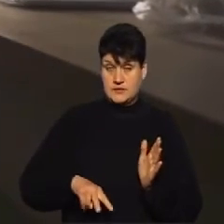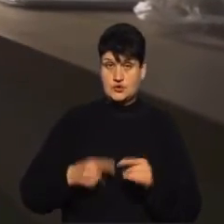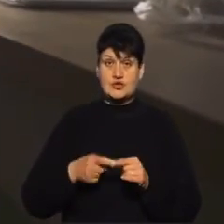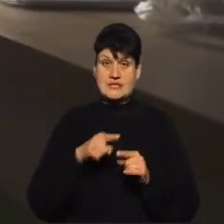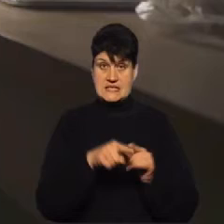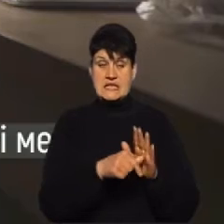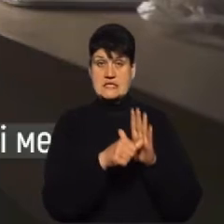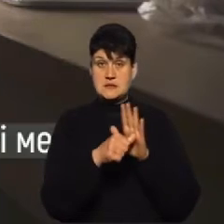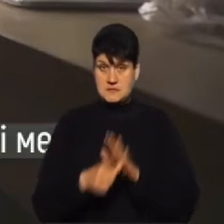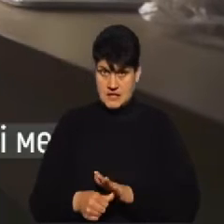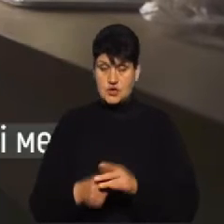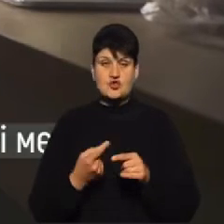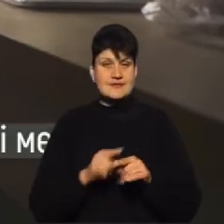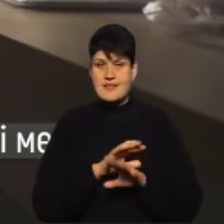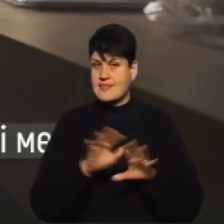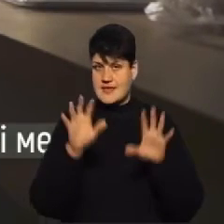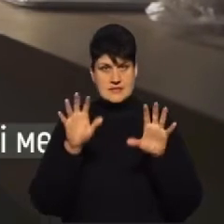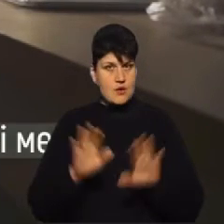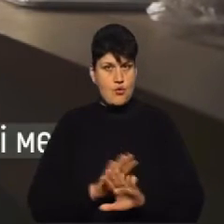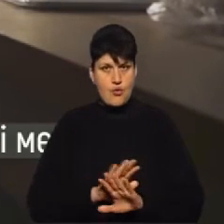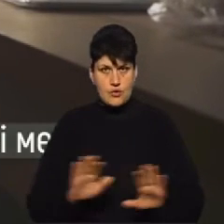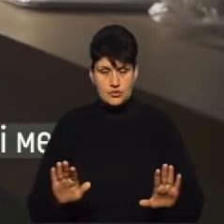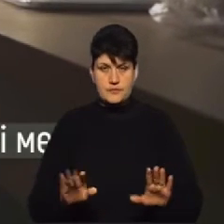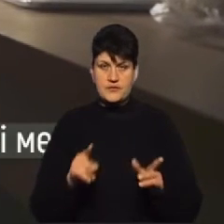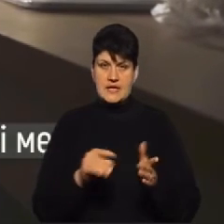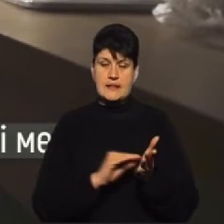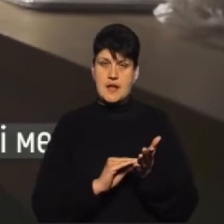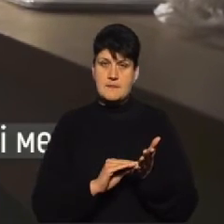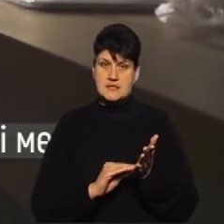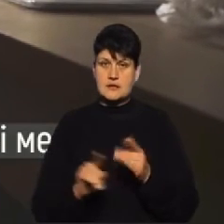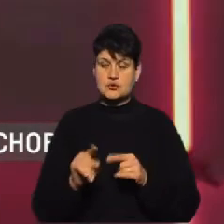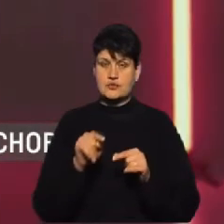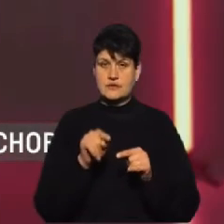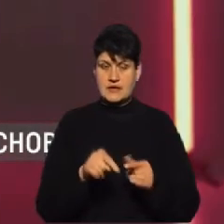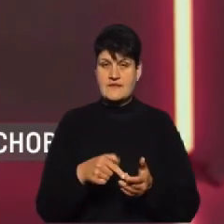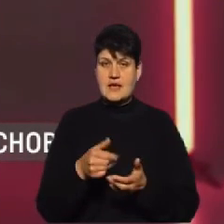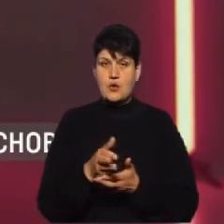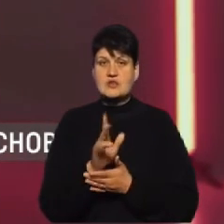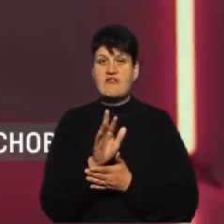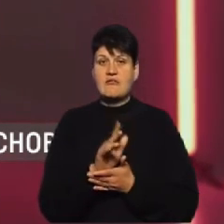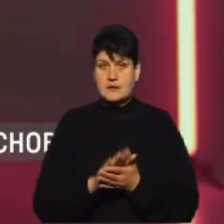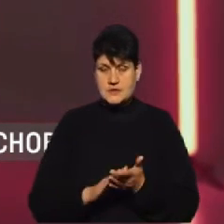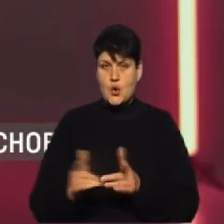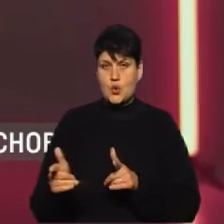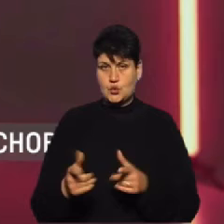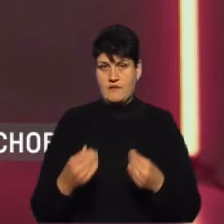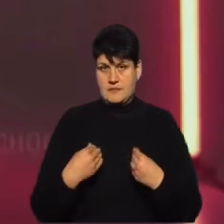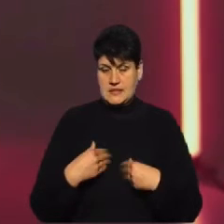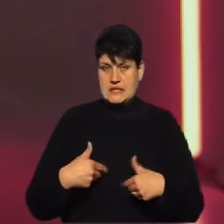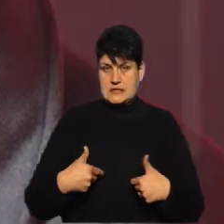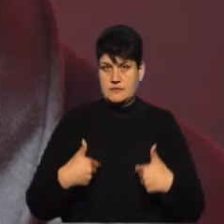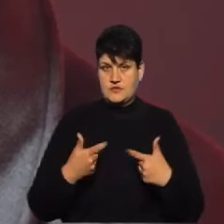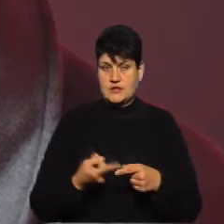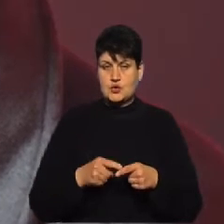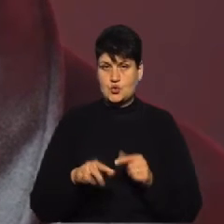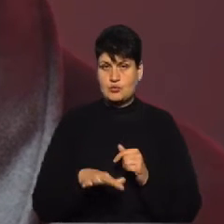незаконно. Вона написала, що вони в якості вибачення готові мені запропонувати цю площадку на безоплатній основі